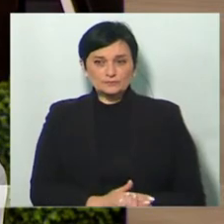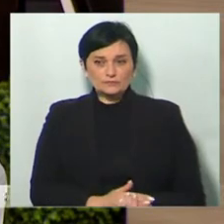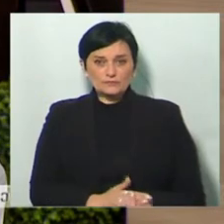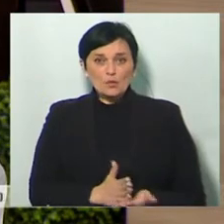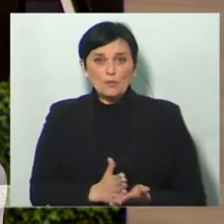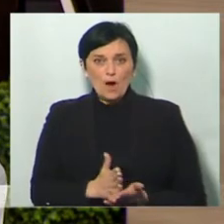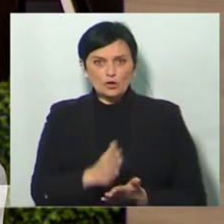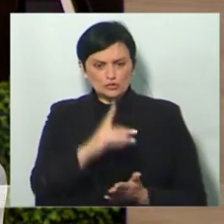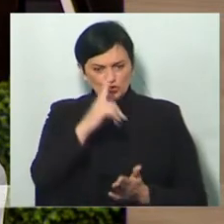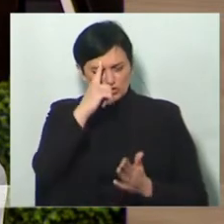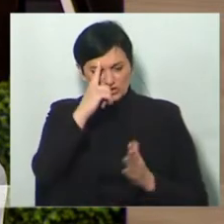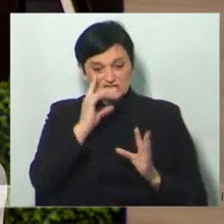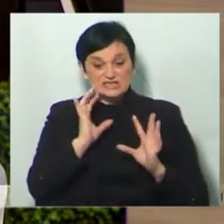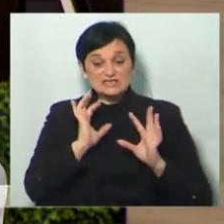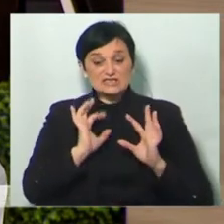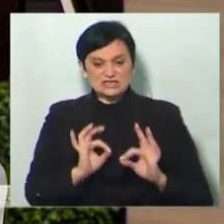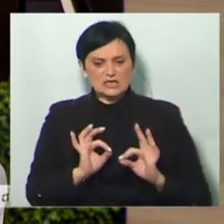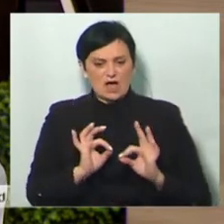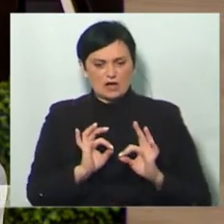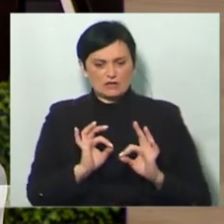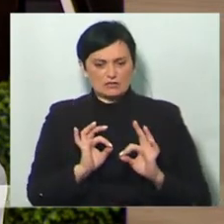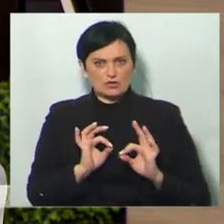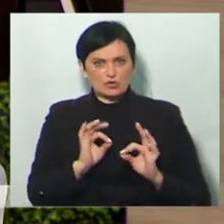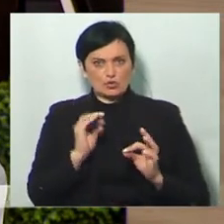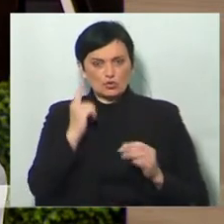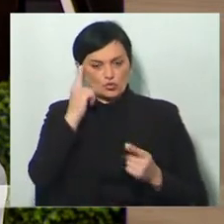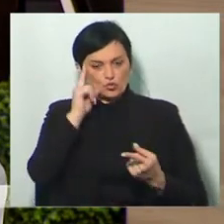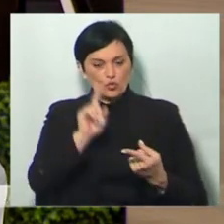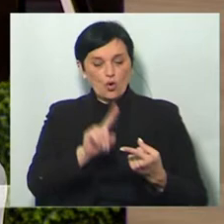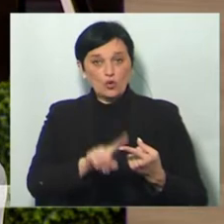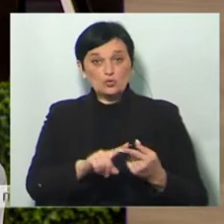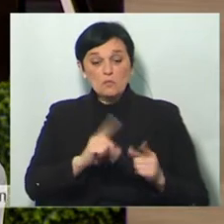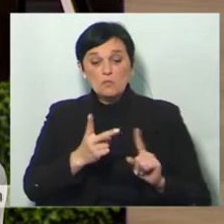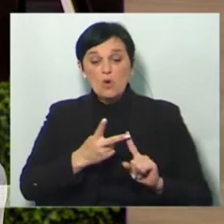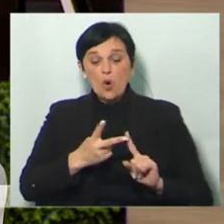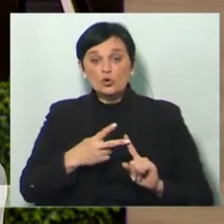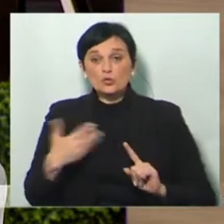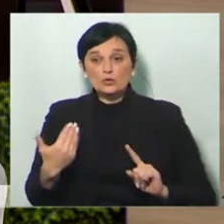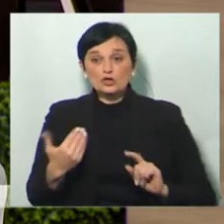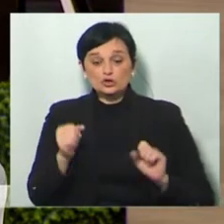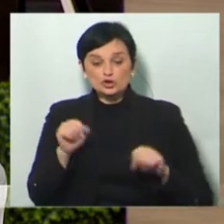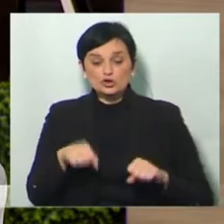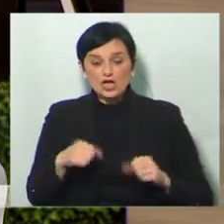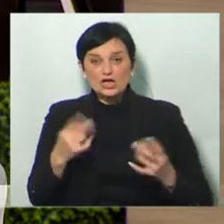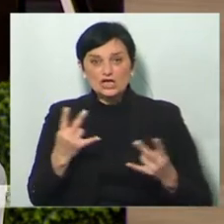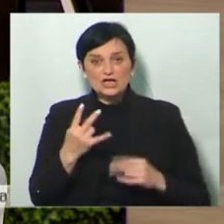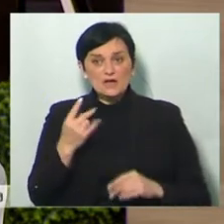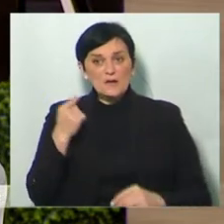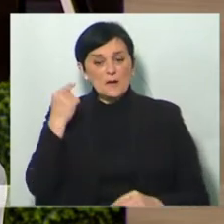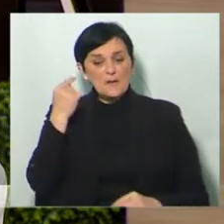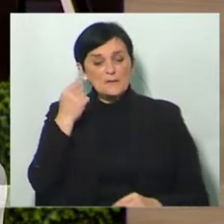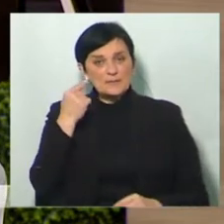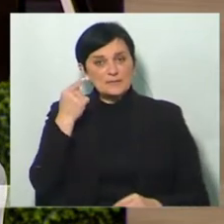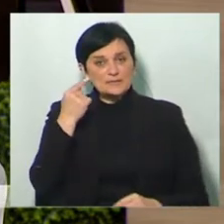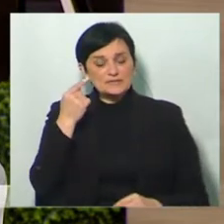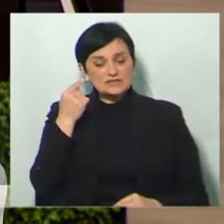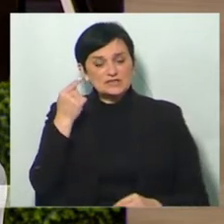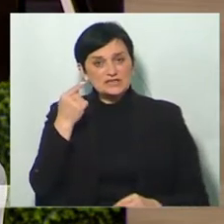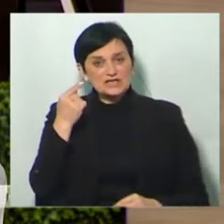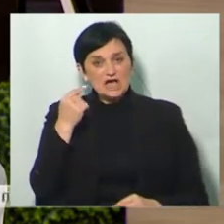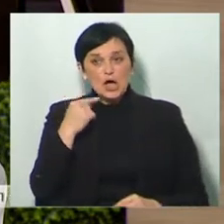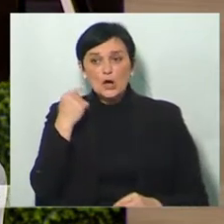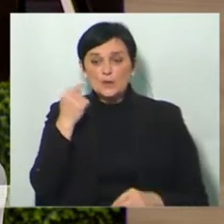საღ კონტაქტამდე. და მეორე მხრივ შეიძლება დასჭირდეს ფსიქიატრის და